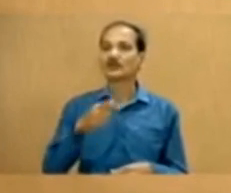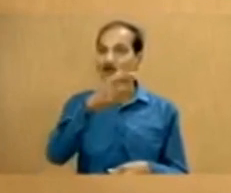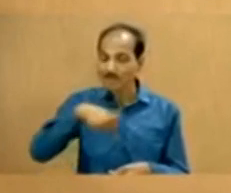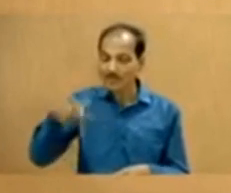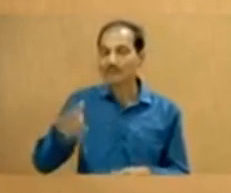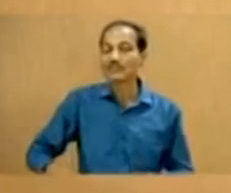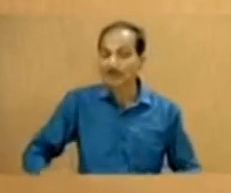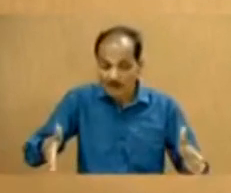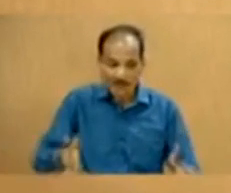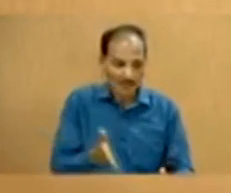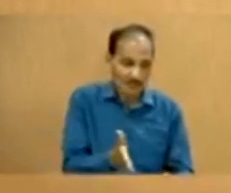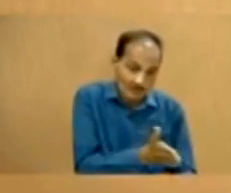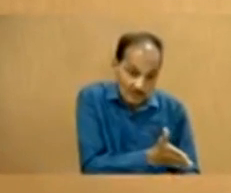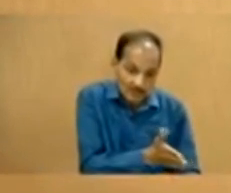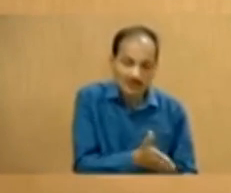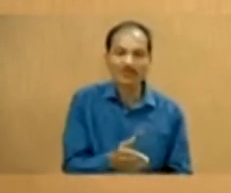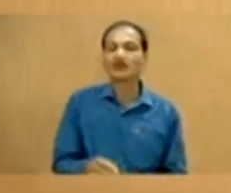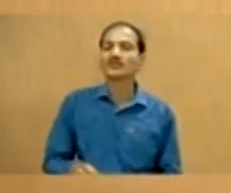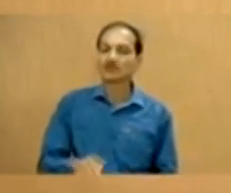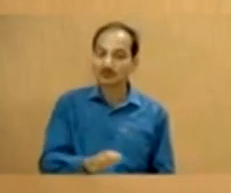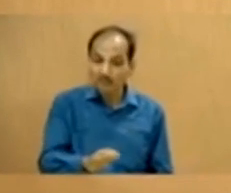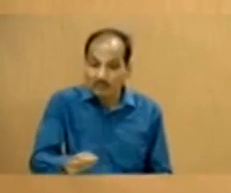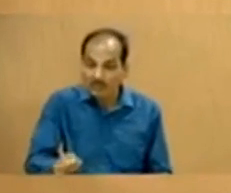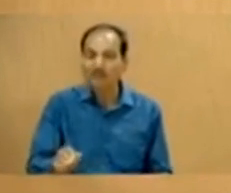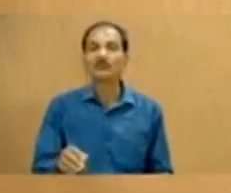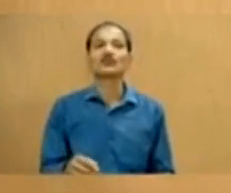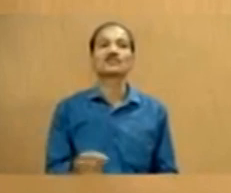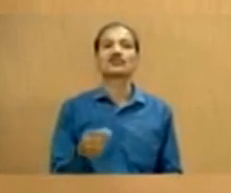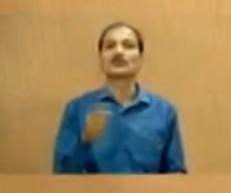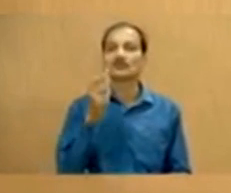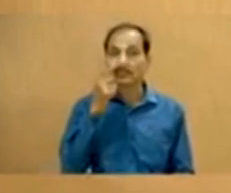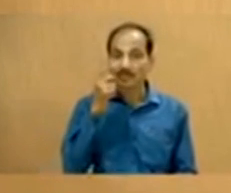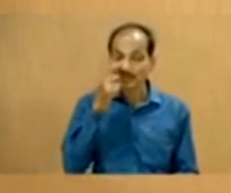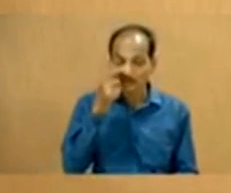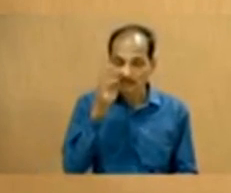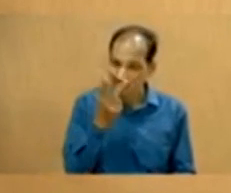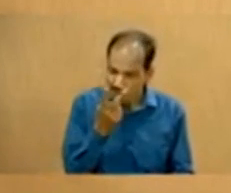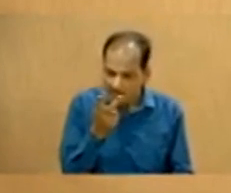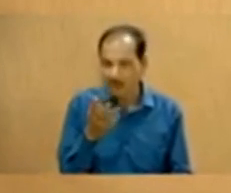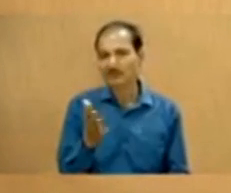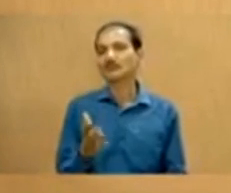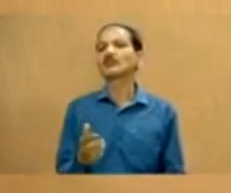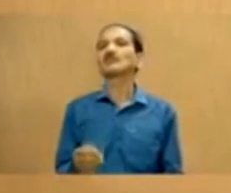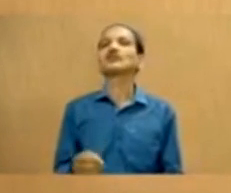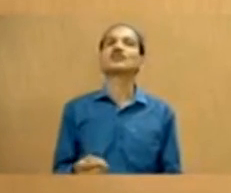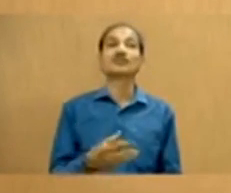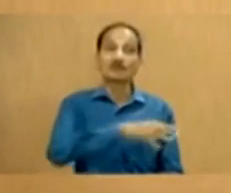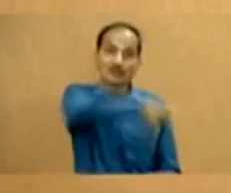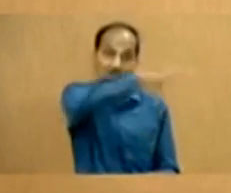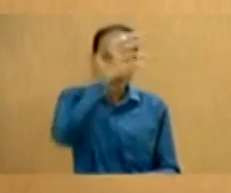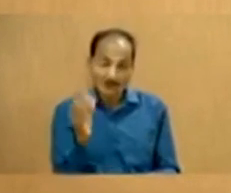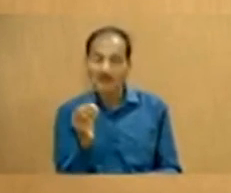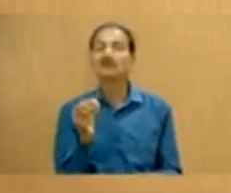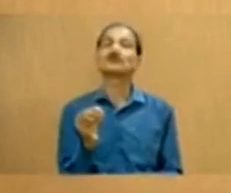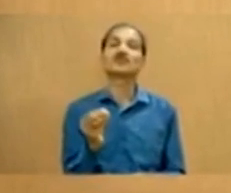ଦିନ ପରେ ଦିନ ସେମାନେ ଘରେ ରହି ବଡ଼ମାନଙ୍କ ପାଇଁ ଶୃଙ୍ଖଳାର ନିଦର୍ଶନ ହୋଇଛନ୍ତି।